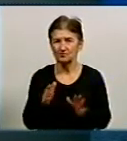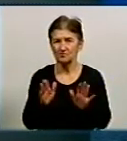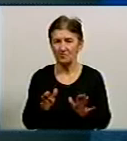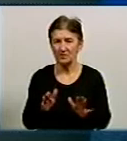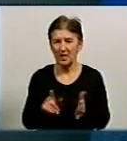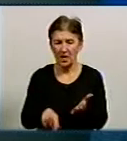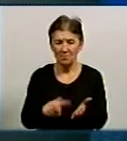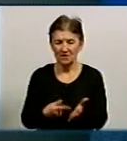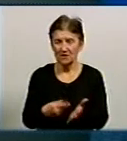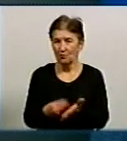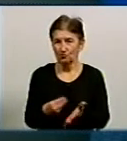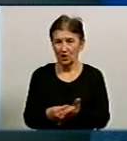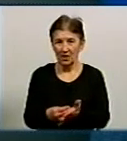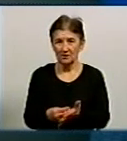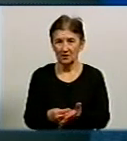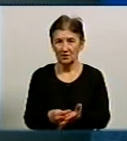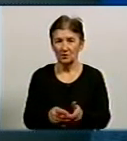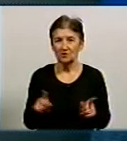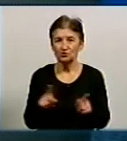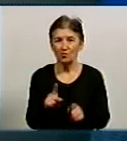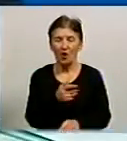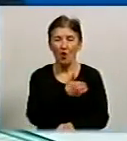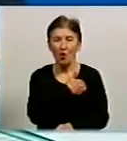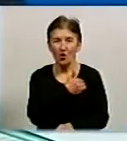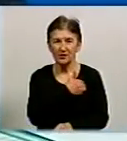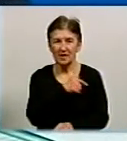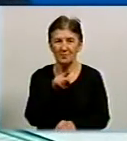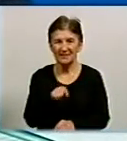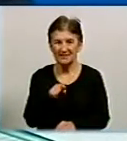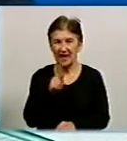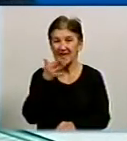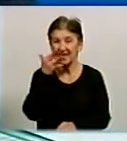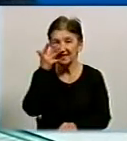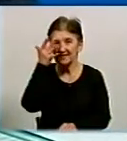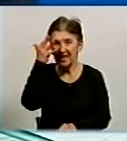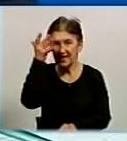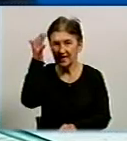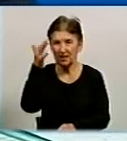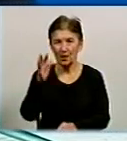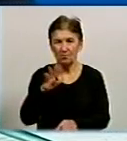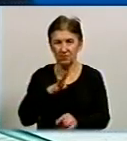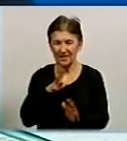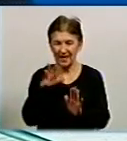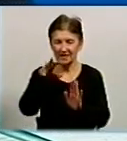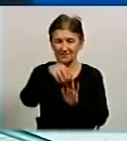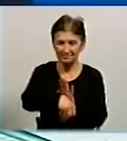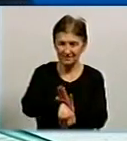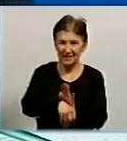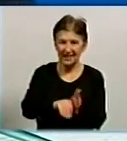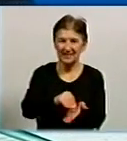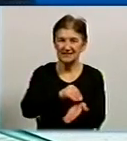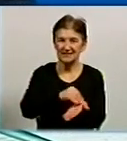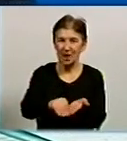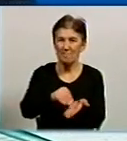потягне? Для того, щоб хоча б ця ідея була вже записана строкою в бюджеті,